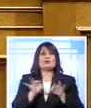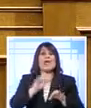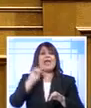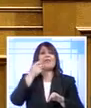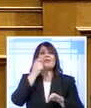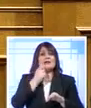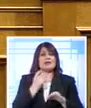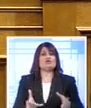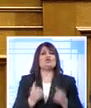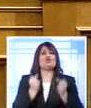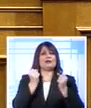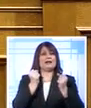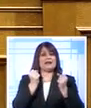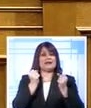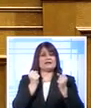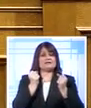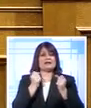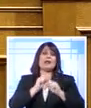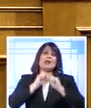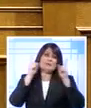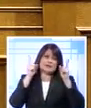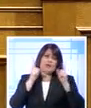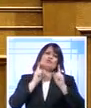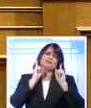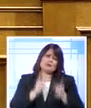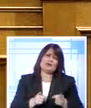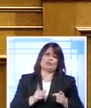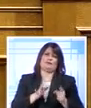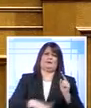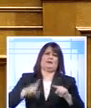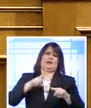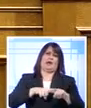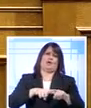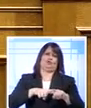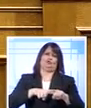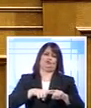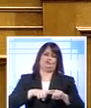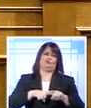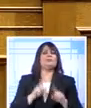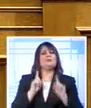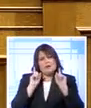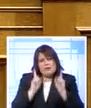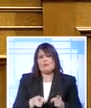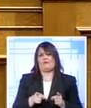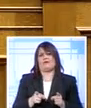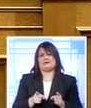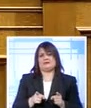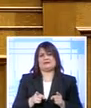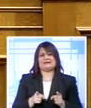σωτηρίας είναι να δοθεί επιτέλους ο λόγος στο λαό. Να αποφασίσει